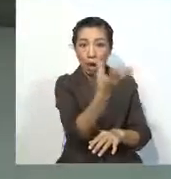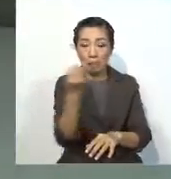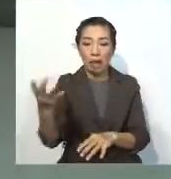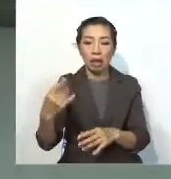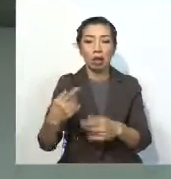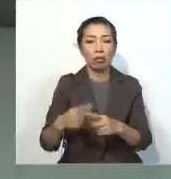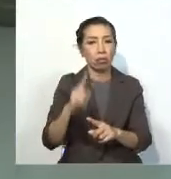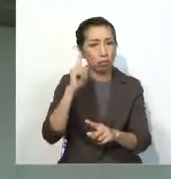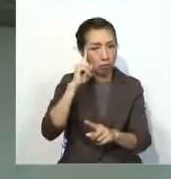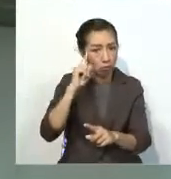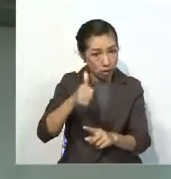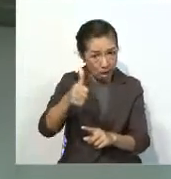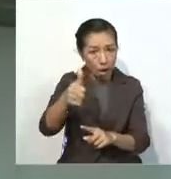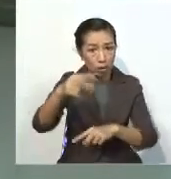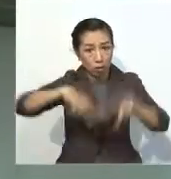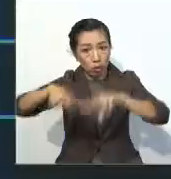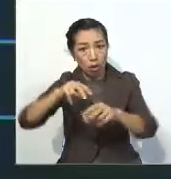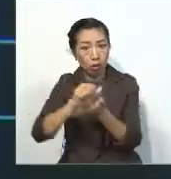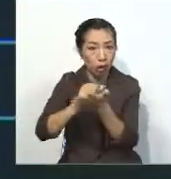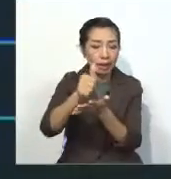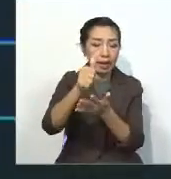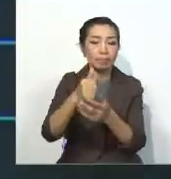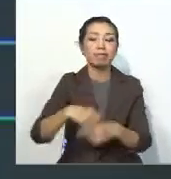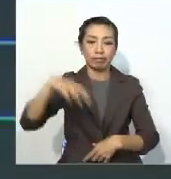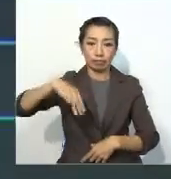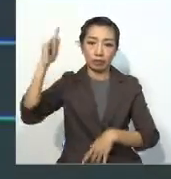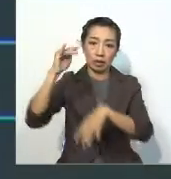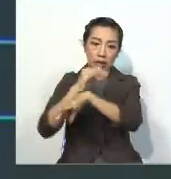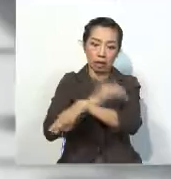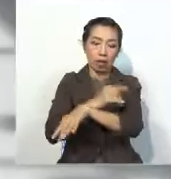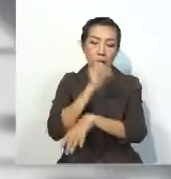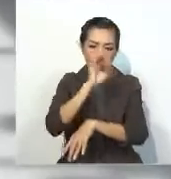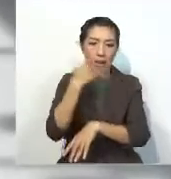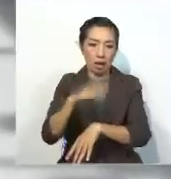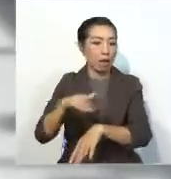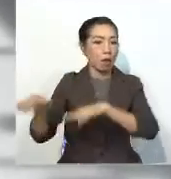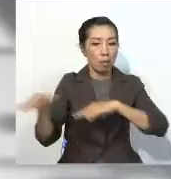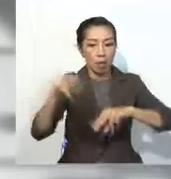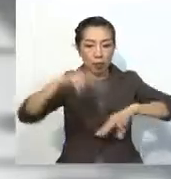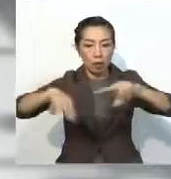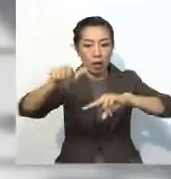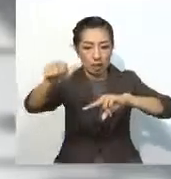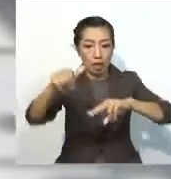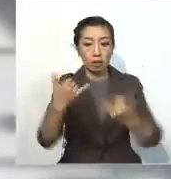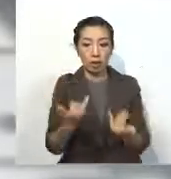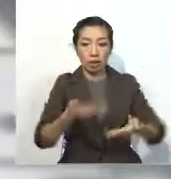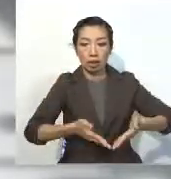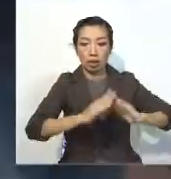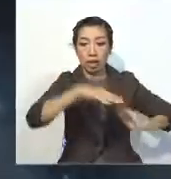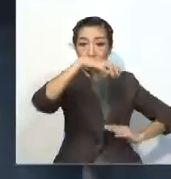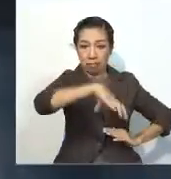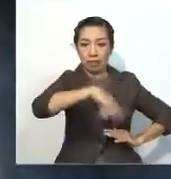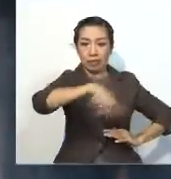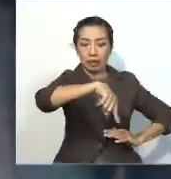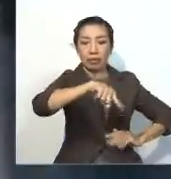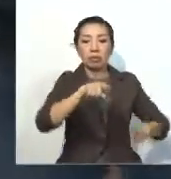ตอนนี้เตรียมความพร้อมแล้ว 100% ในการดูแลอำนวยความสะดวกนะครับแล้วก็การรักษาความปลอดภัยของผู้โดยสารตอนนี้มีการจัดตั้งนะครับที่สุวรรณ